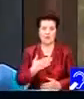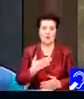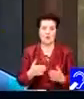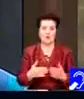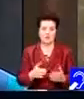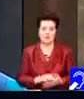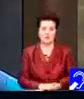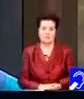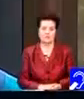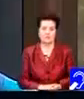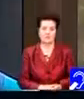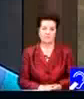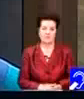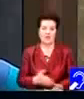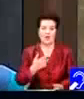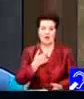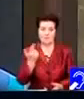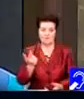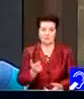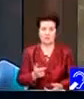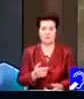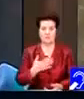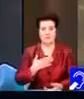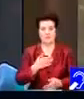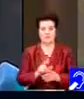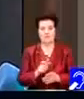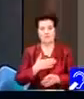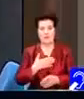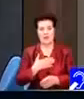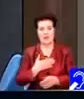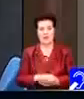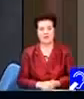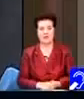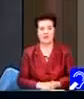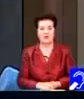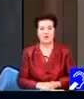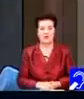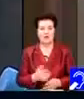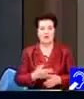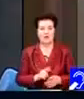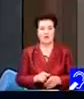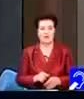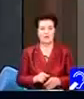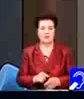acasă. Am votat pentru valorile mele, care